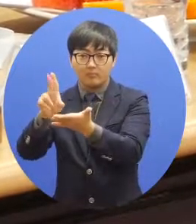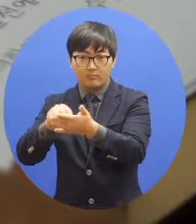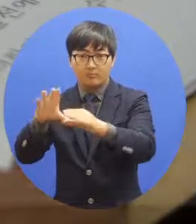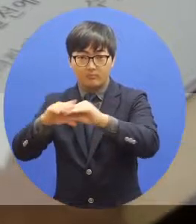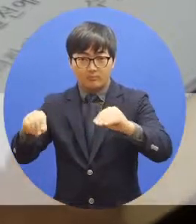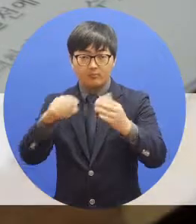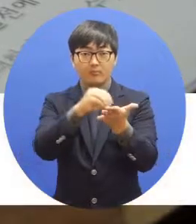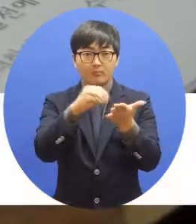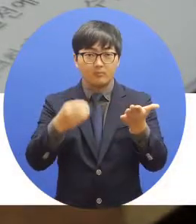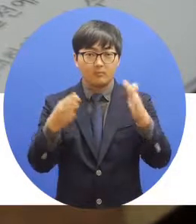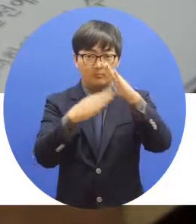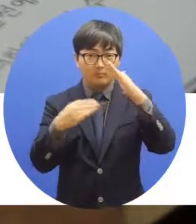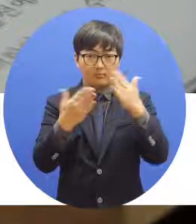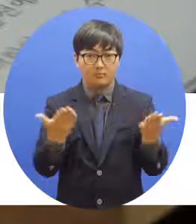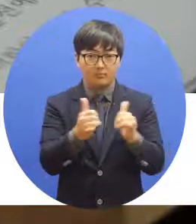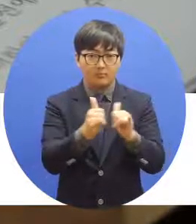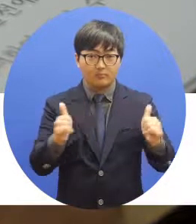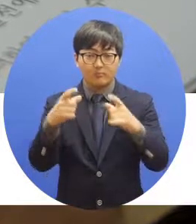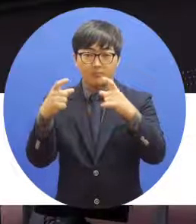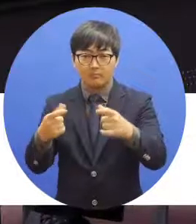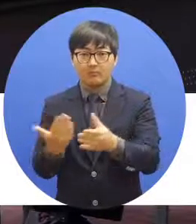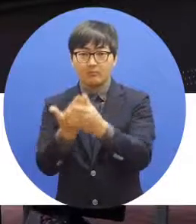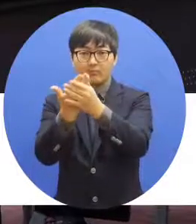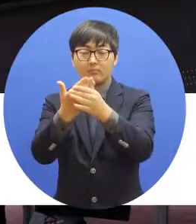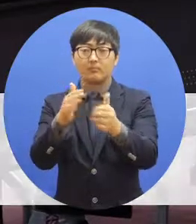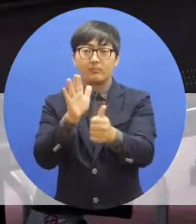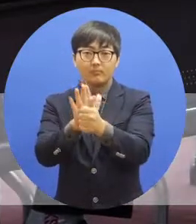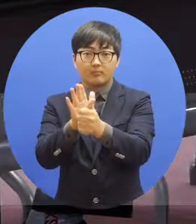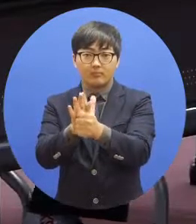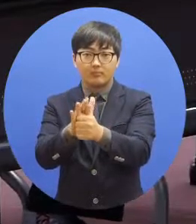공무원 이 지역 발전에 기여할 기회를 제공할 예정입니다